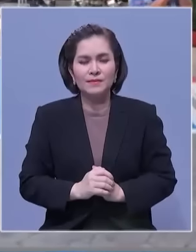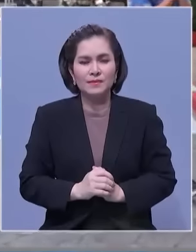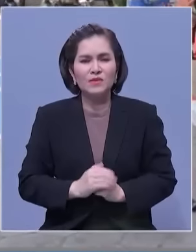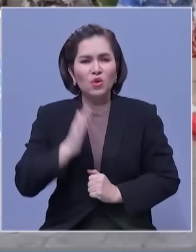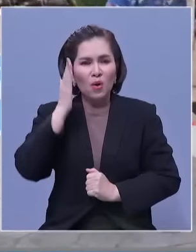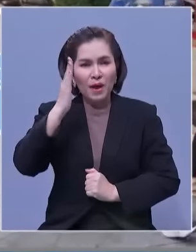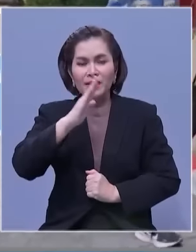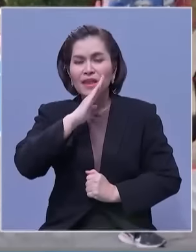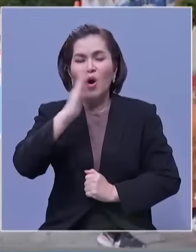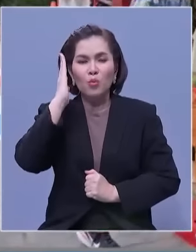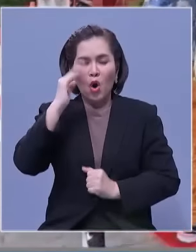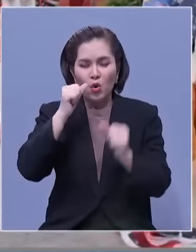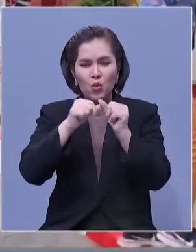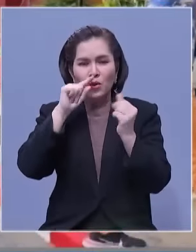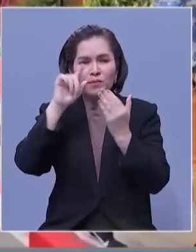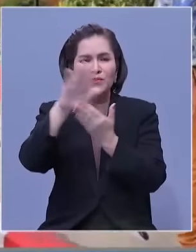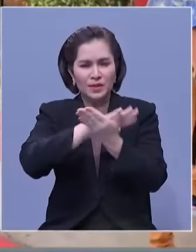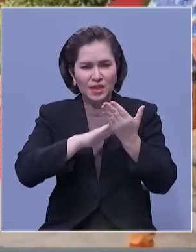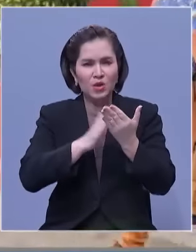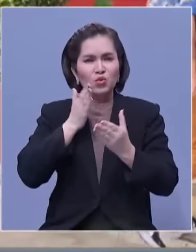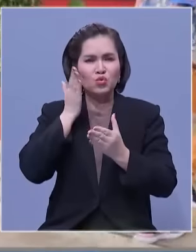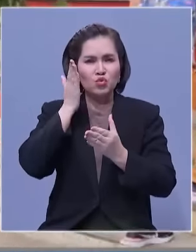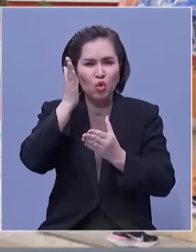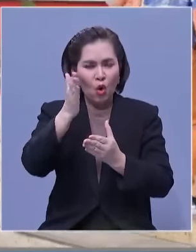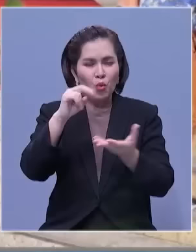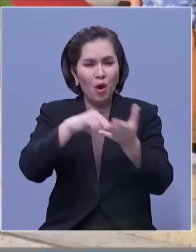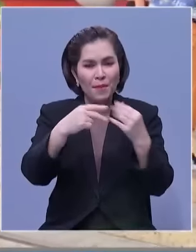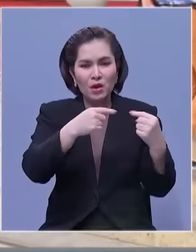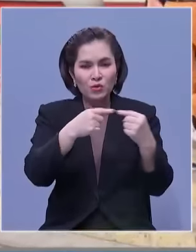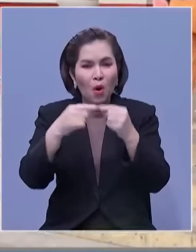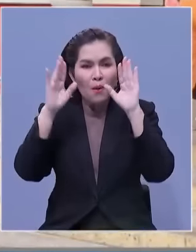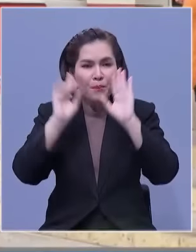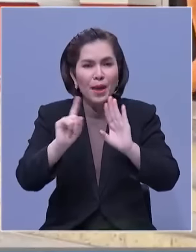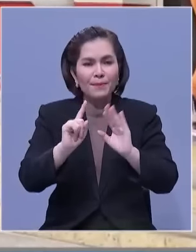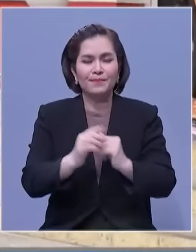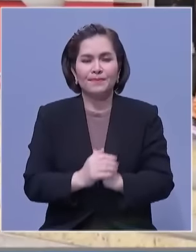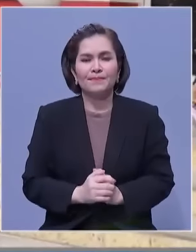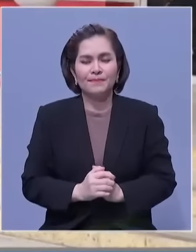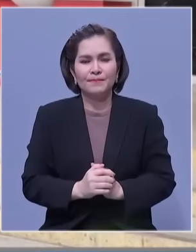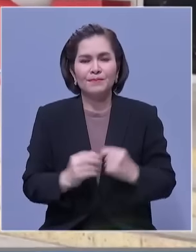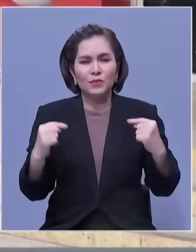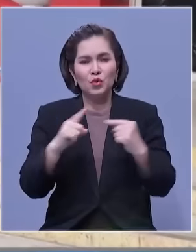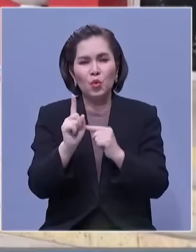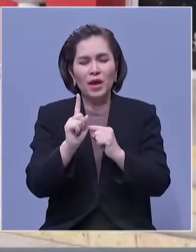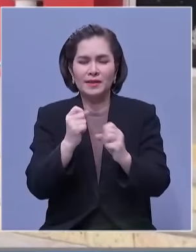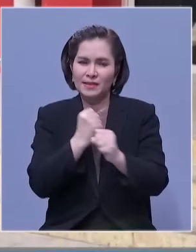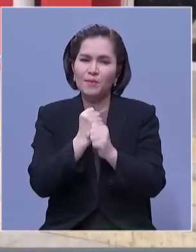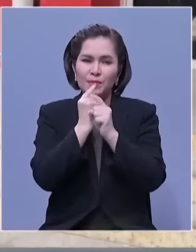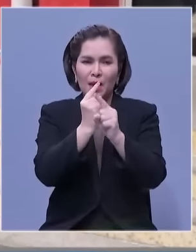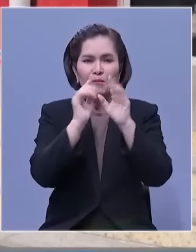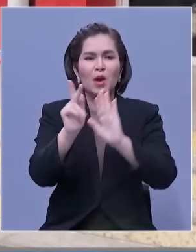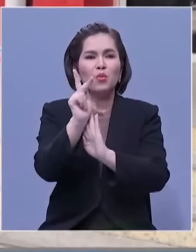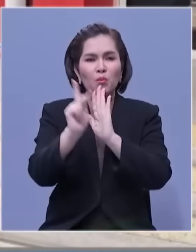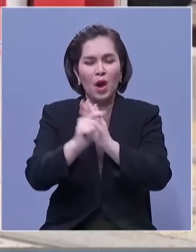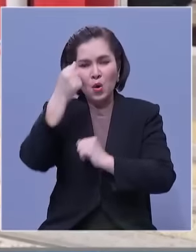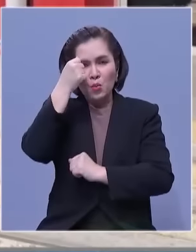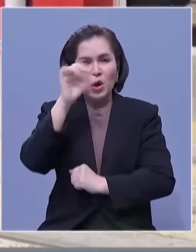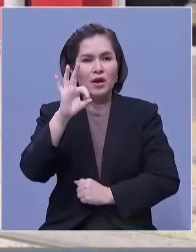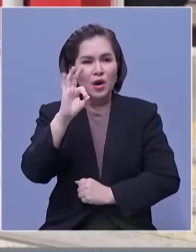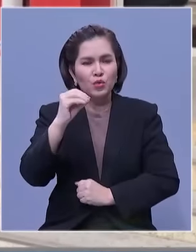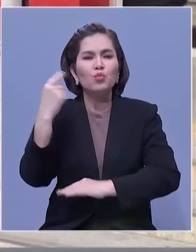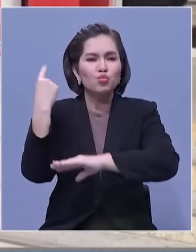จะอยู่ในประเทศไทยต่อไปมันจะเป็นการต่อวีซ่าในลักษณะที่เป็นการต่อสู้คดีคุณจอย ทุก90วันค่ะส